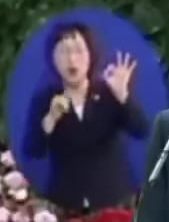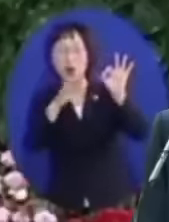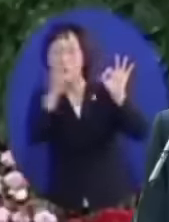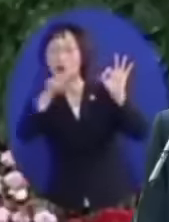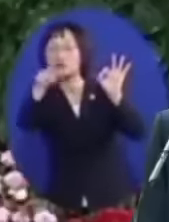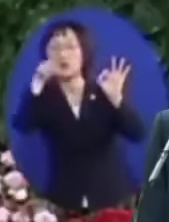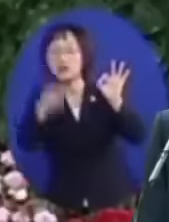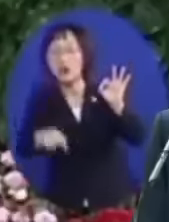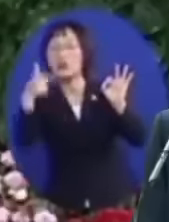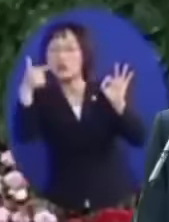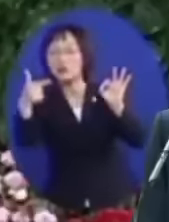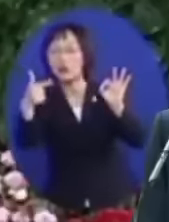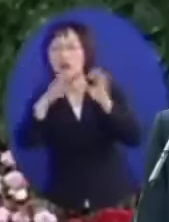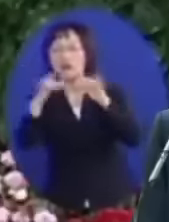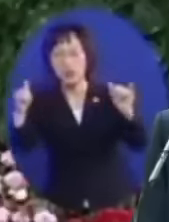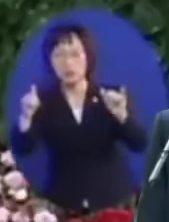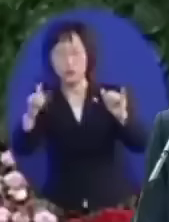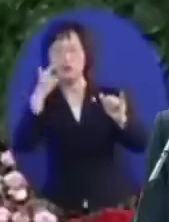자주 싸웠습니다.